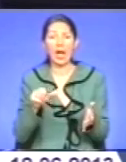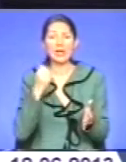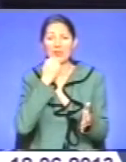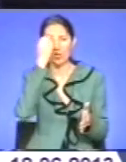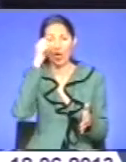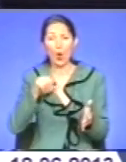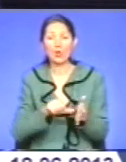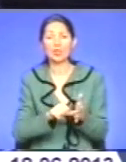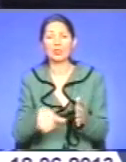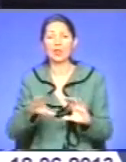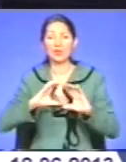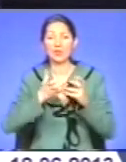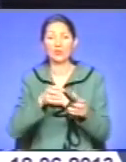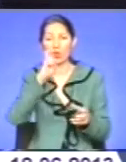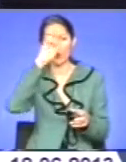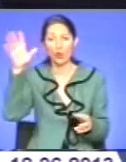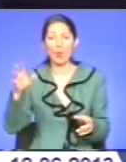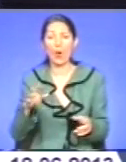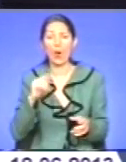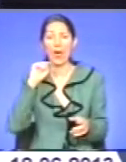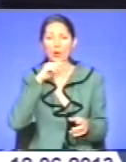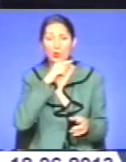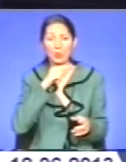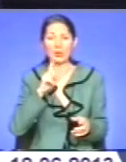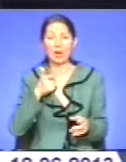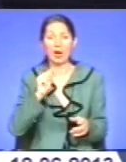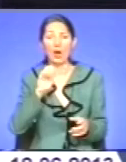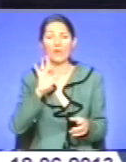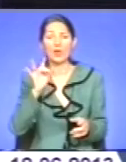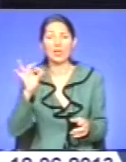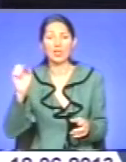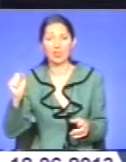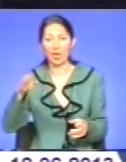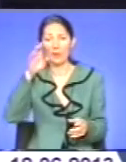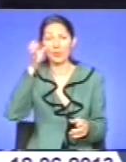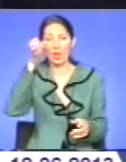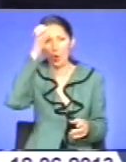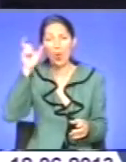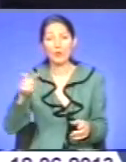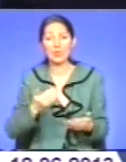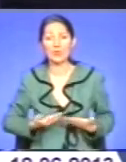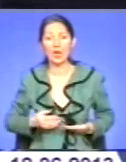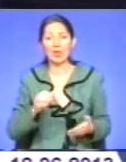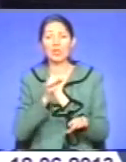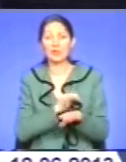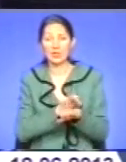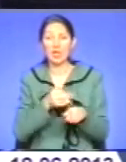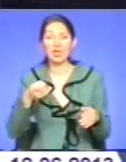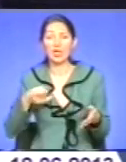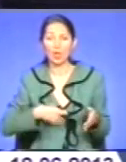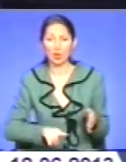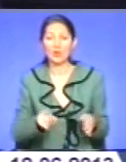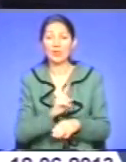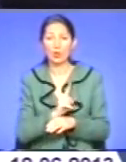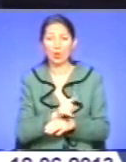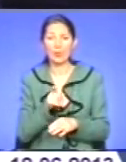відомого економіста Богдана Гаврилишина. Науковець живе у Швейцарії, а народився на Тернопільщині. Він єдиний українець, який є